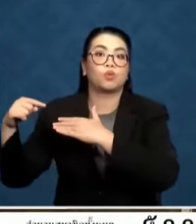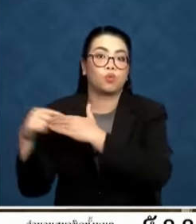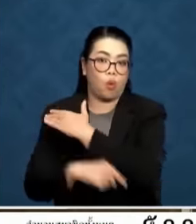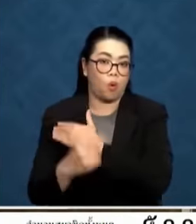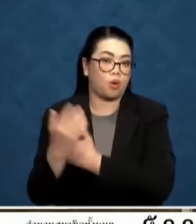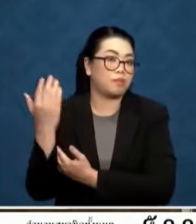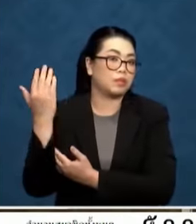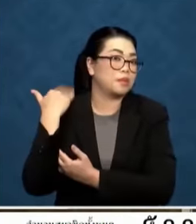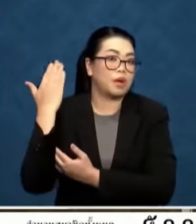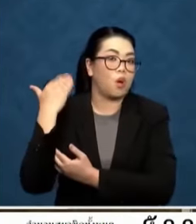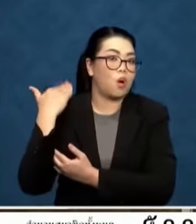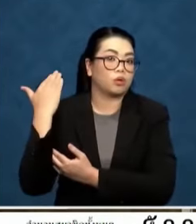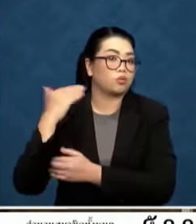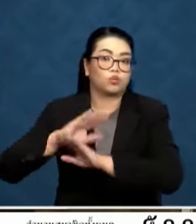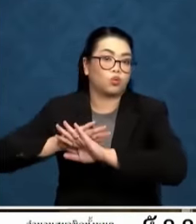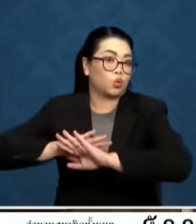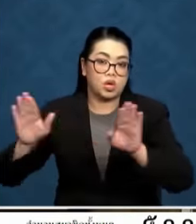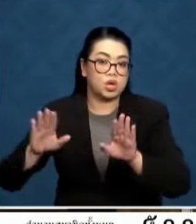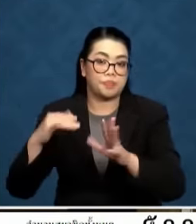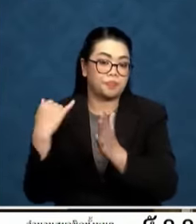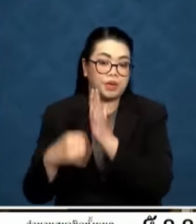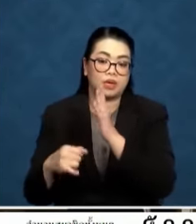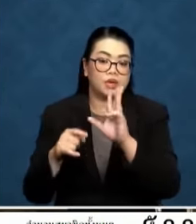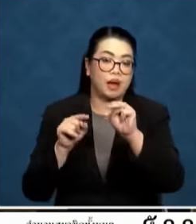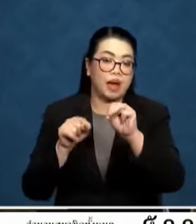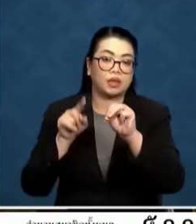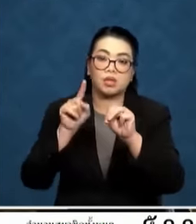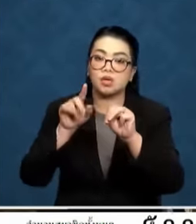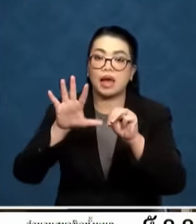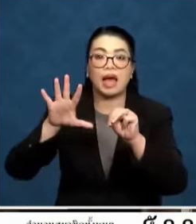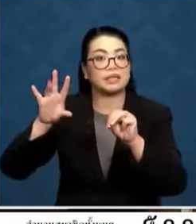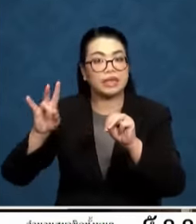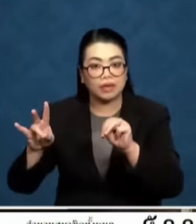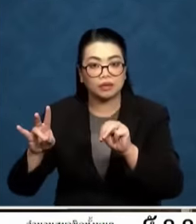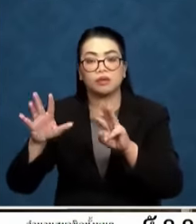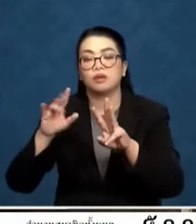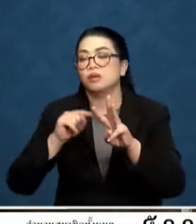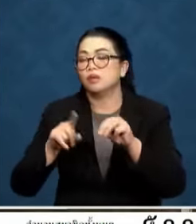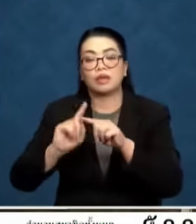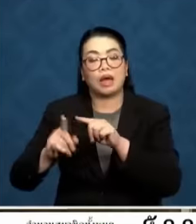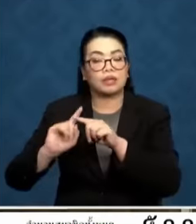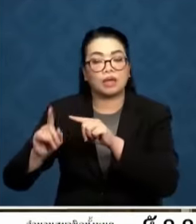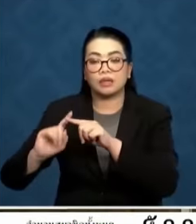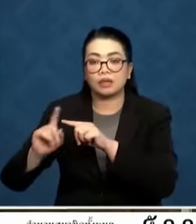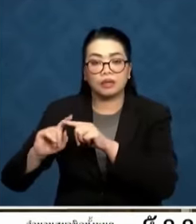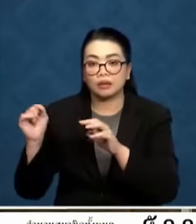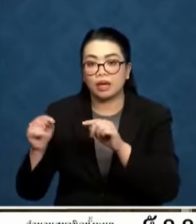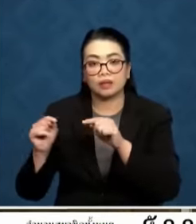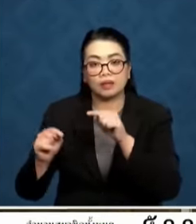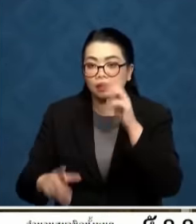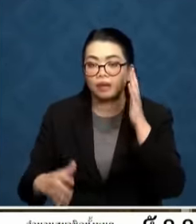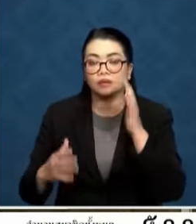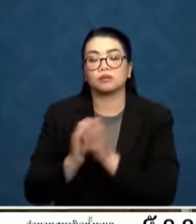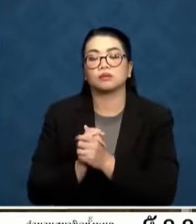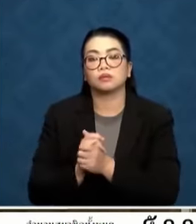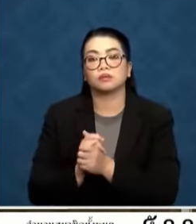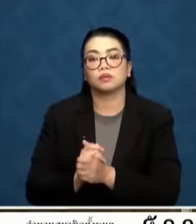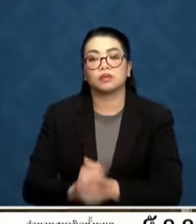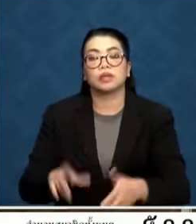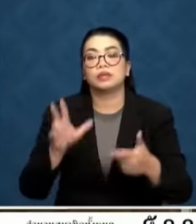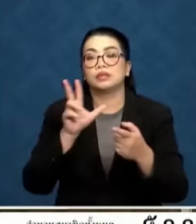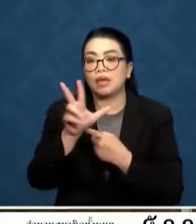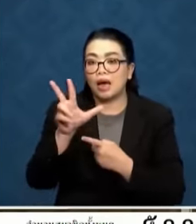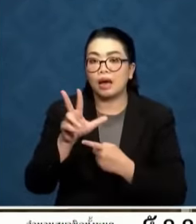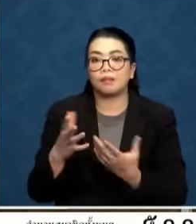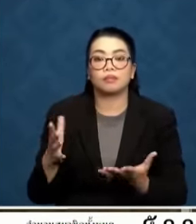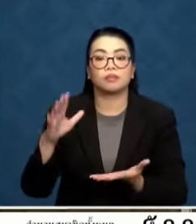ทุจริตความผิดตามมาตรา 157ฐานละเว้นหรือปฏิบัติหน้าที่โดยมิชอบ 3